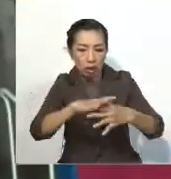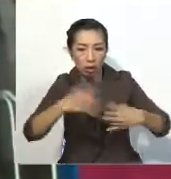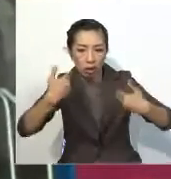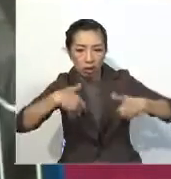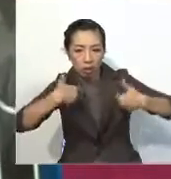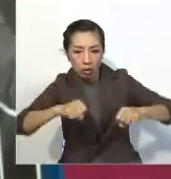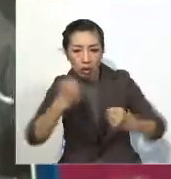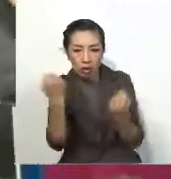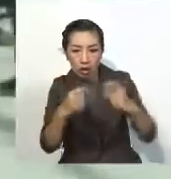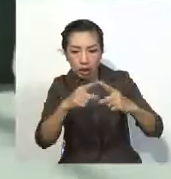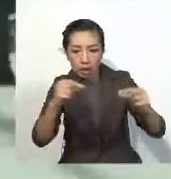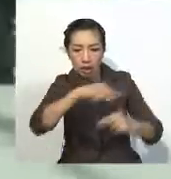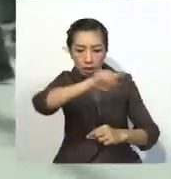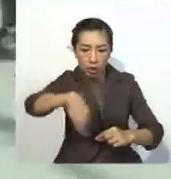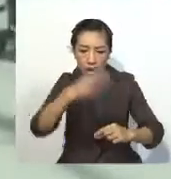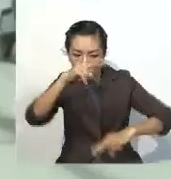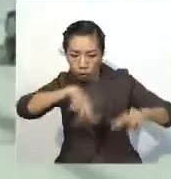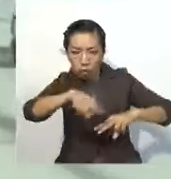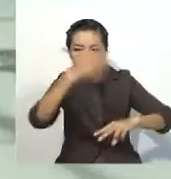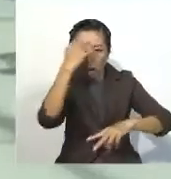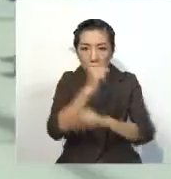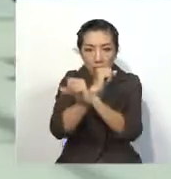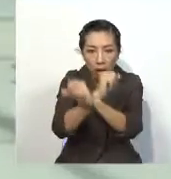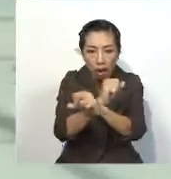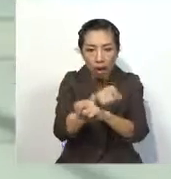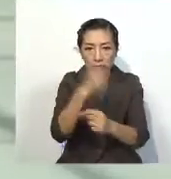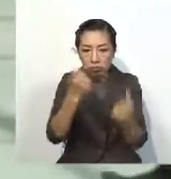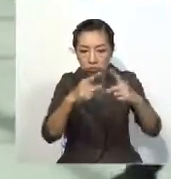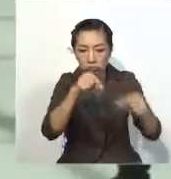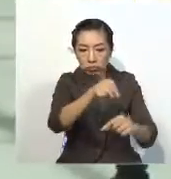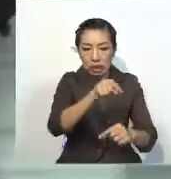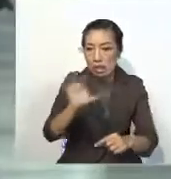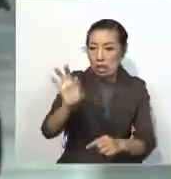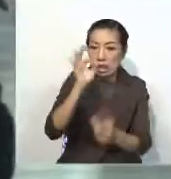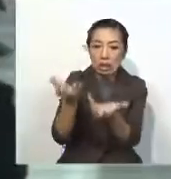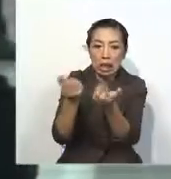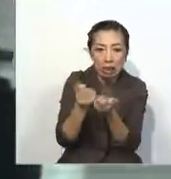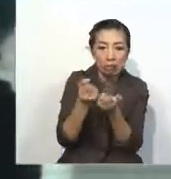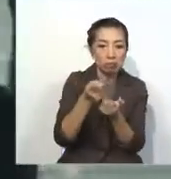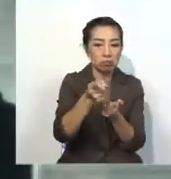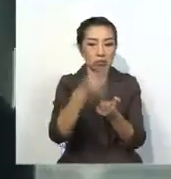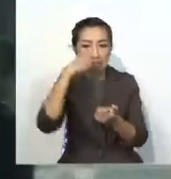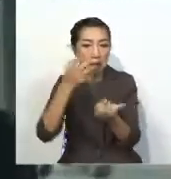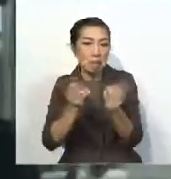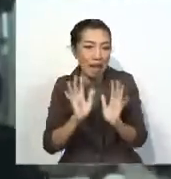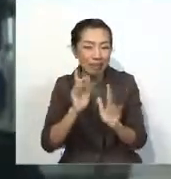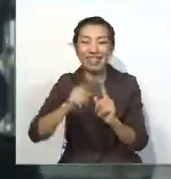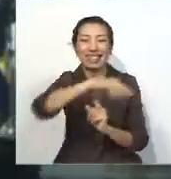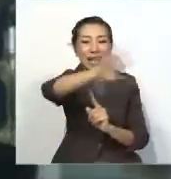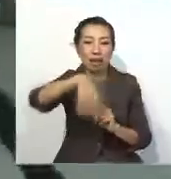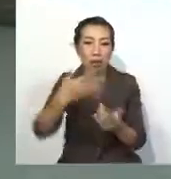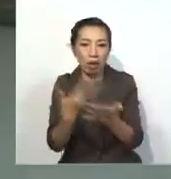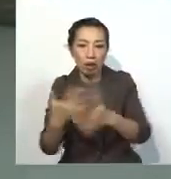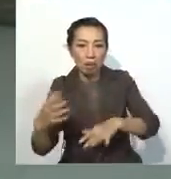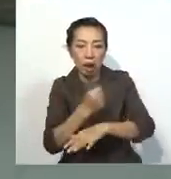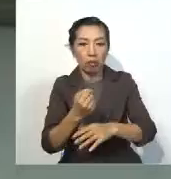างรถโดยสารสาธารณะด้วยนะคะเพื่อป้องกันการเลือกรับส่งผู้โดยสารป้องกันการคิดราคาเหมาและราค